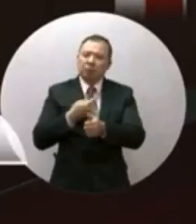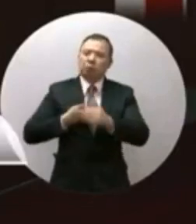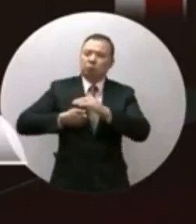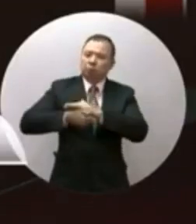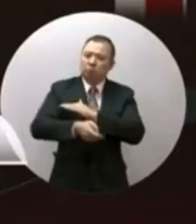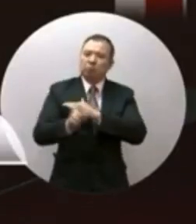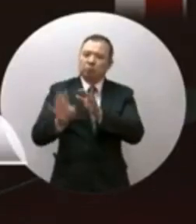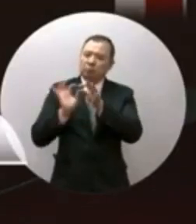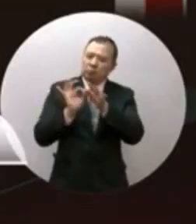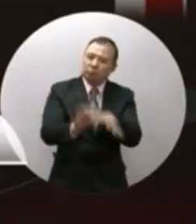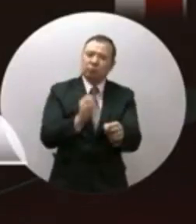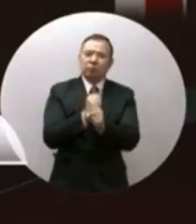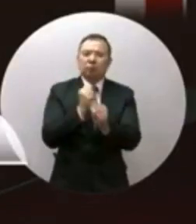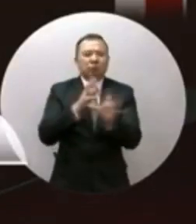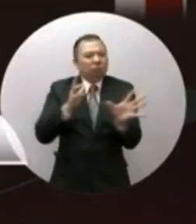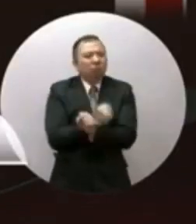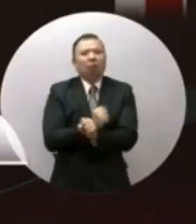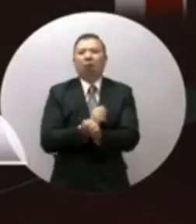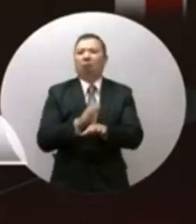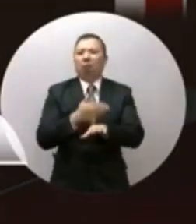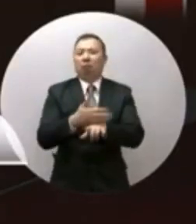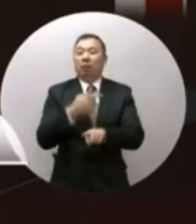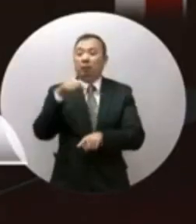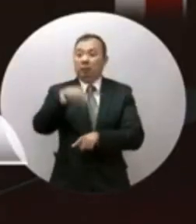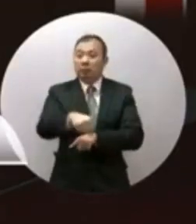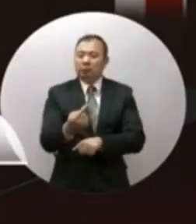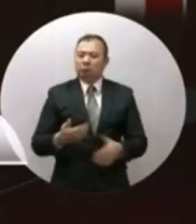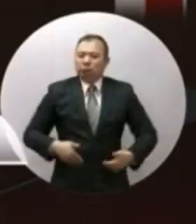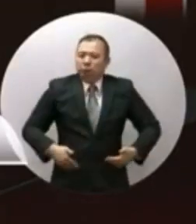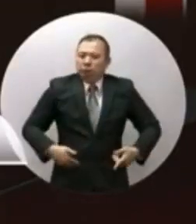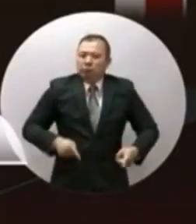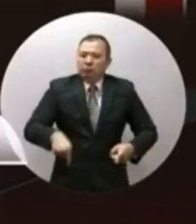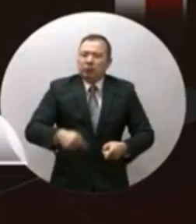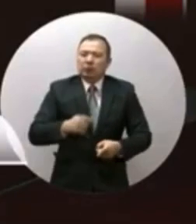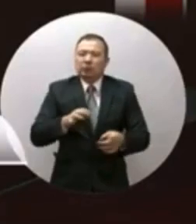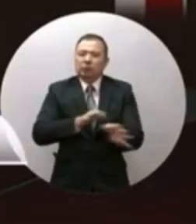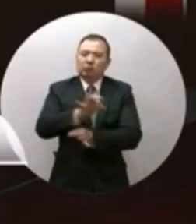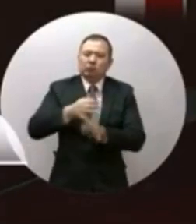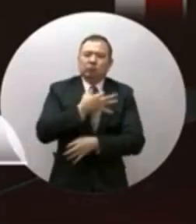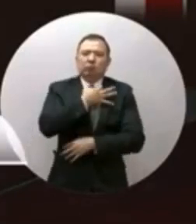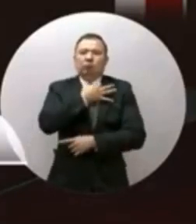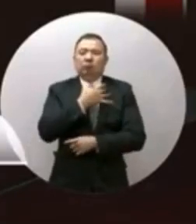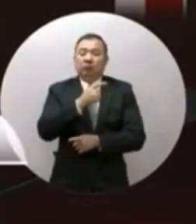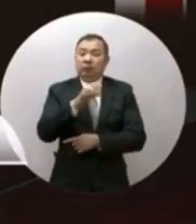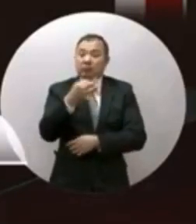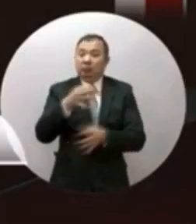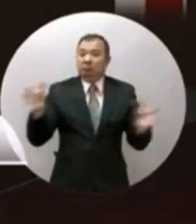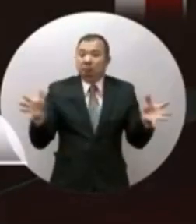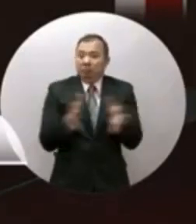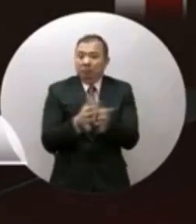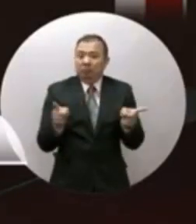心就业。这些救急救命的现金补贴一共